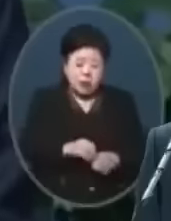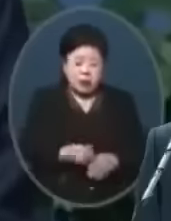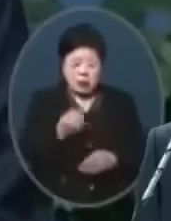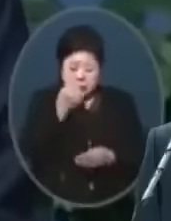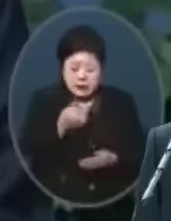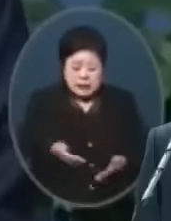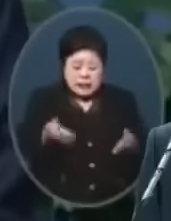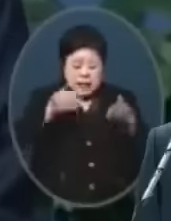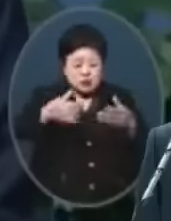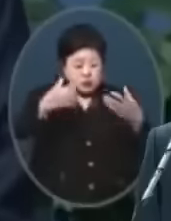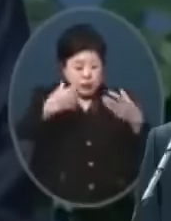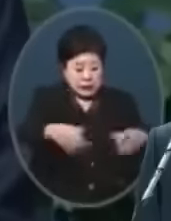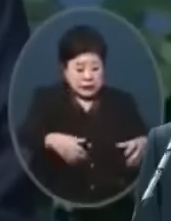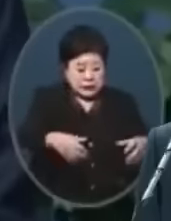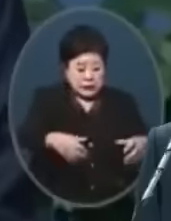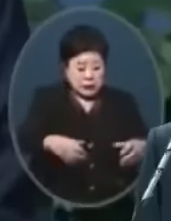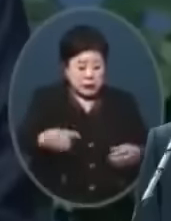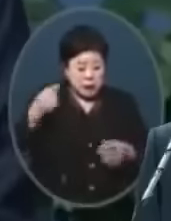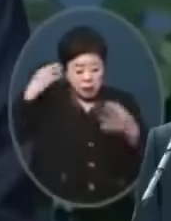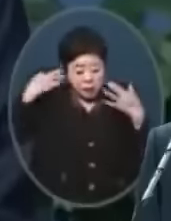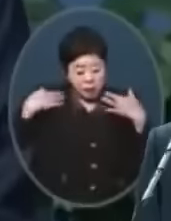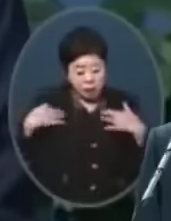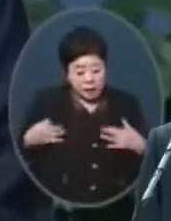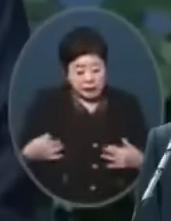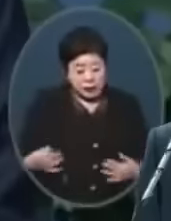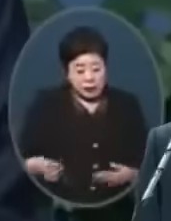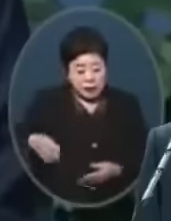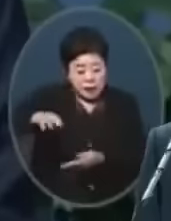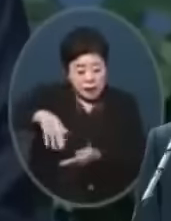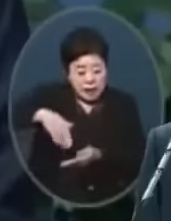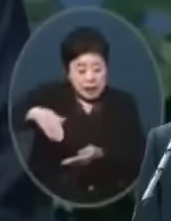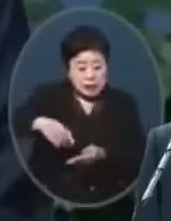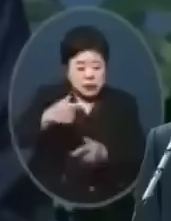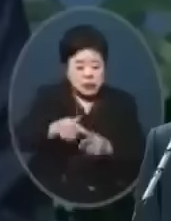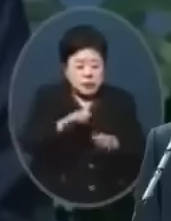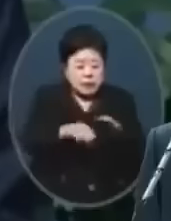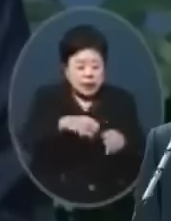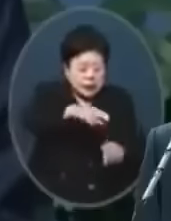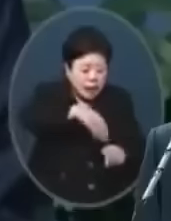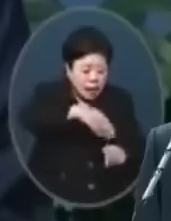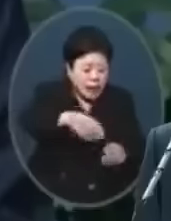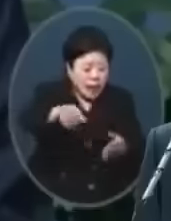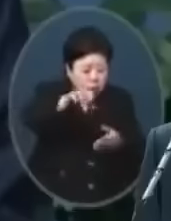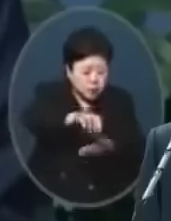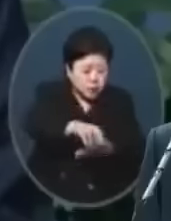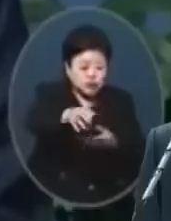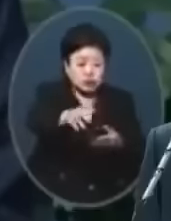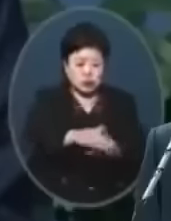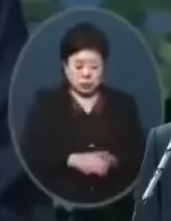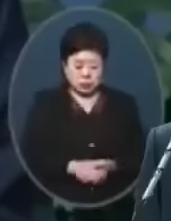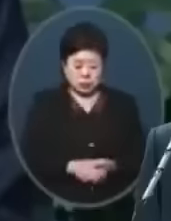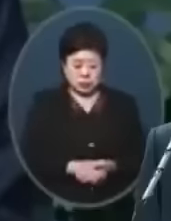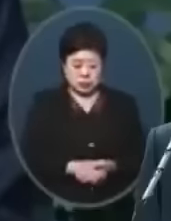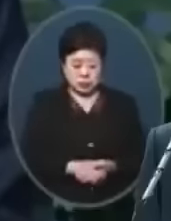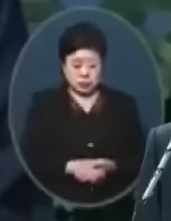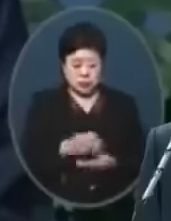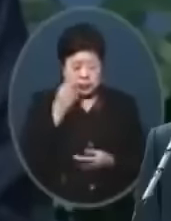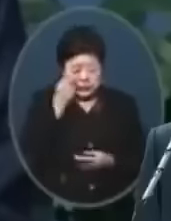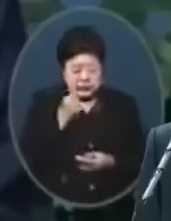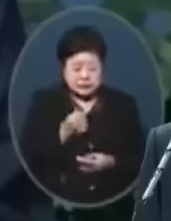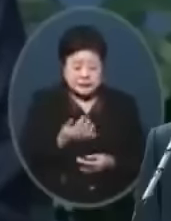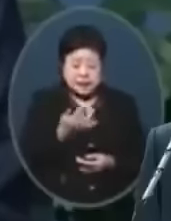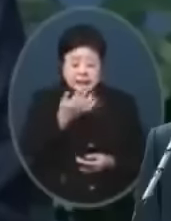옥합을 깨뜨려가지고서 그 기름을 예수님 발에 다 부으니 기름